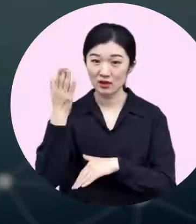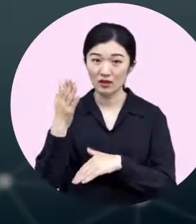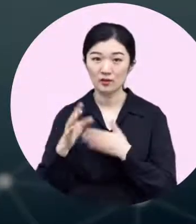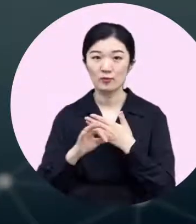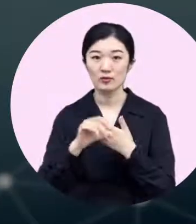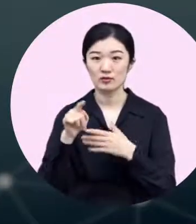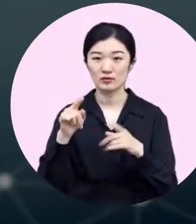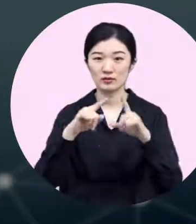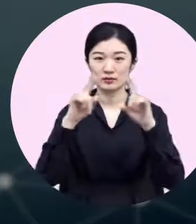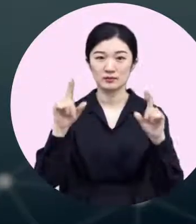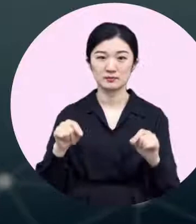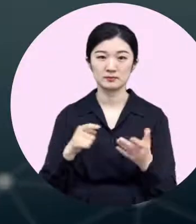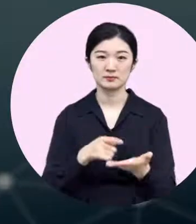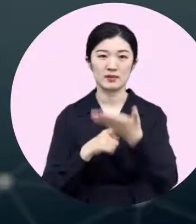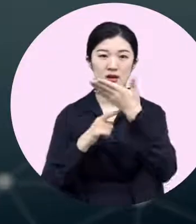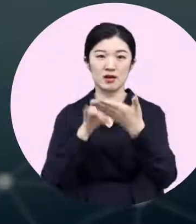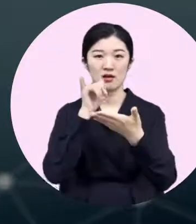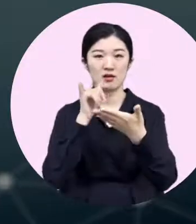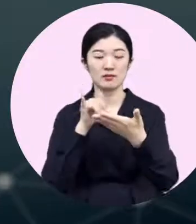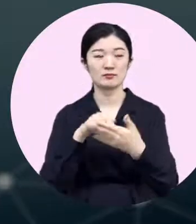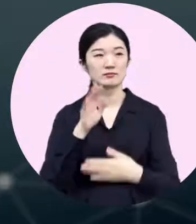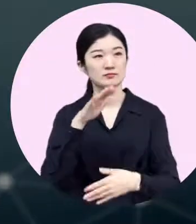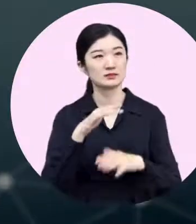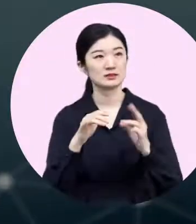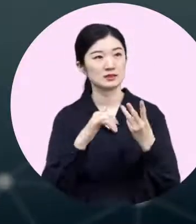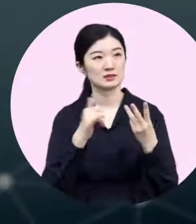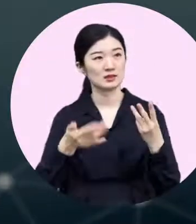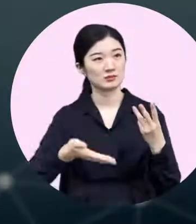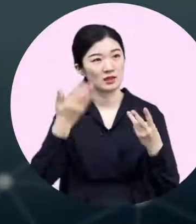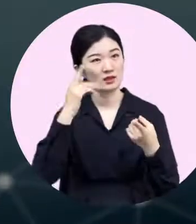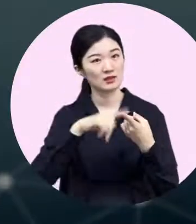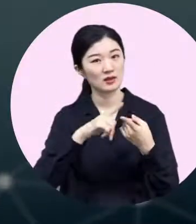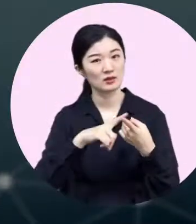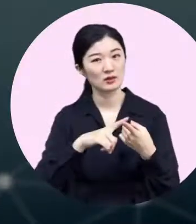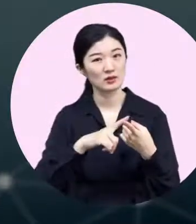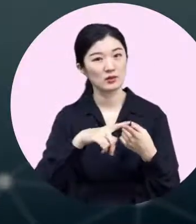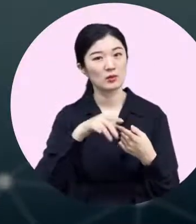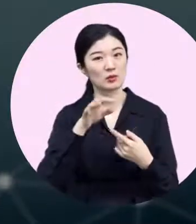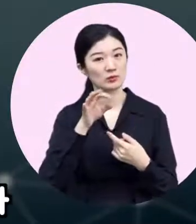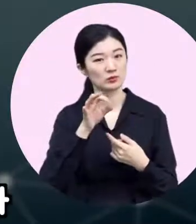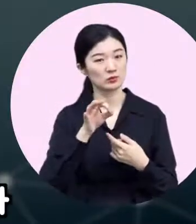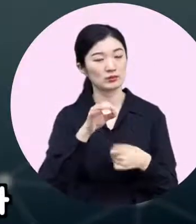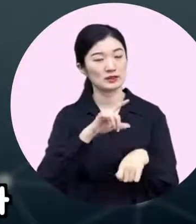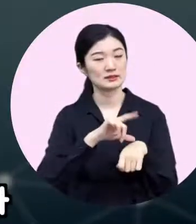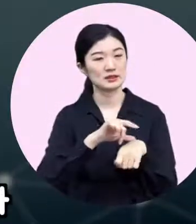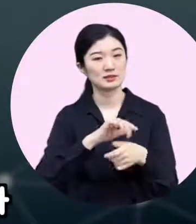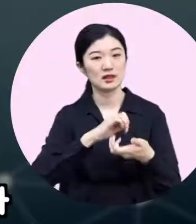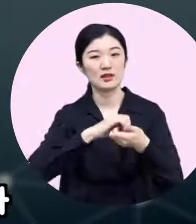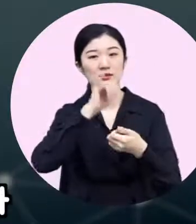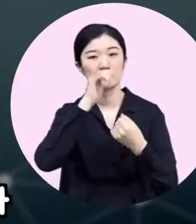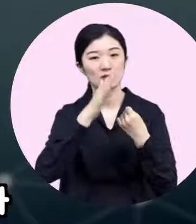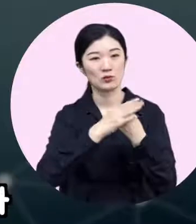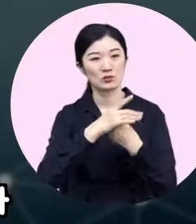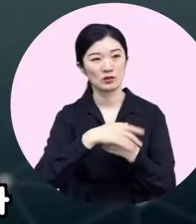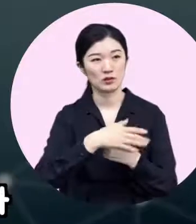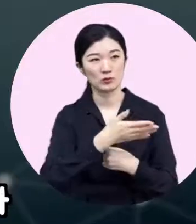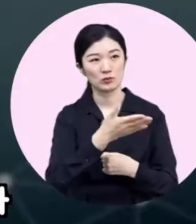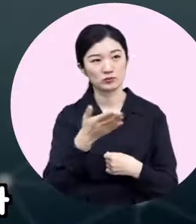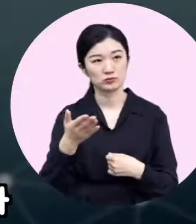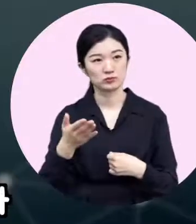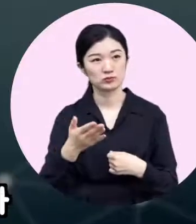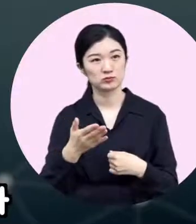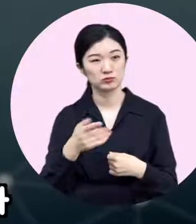뜨냐면 이렇게 참가자가 3명 이상인 회의에 대해서는 40분의 시간 제한이 있다. 네, 뭐 그거 알고 그냥 확인하실